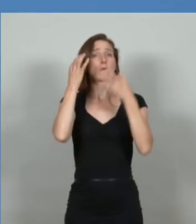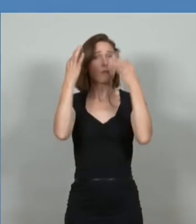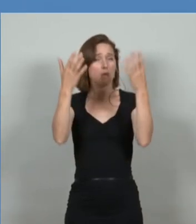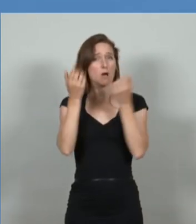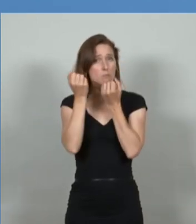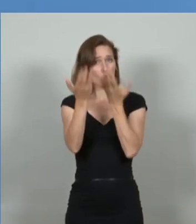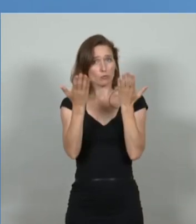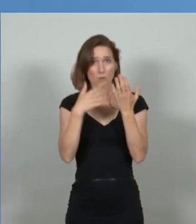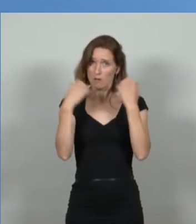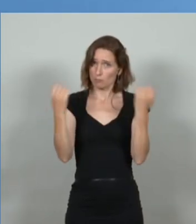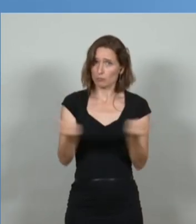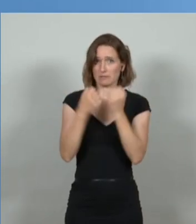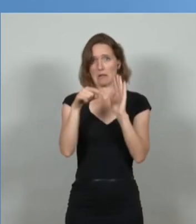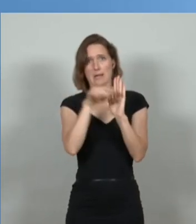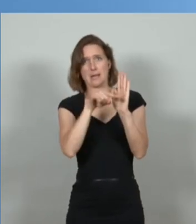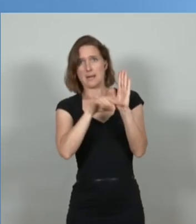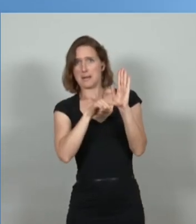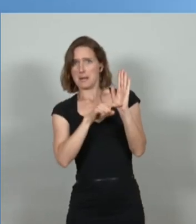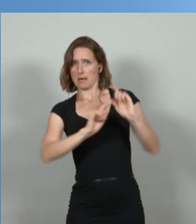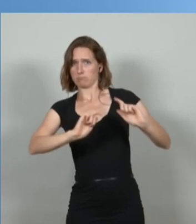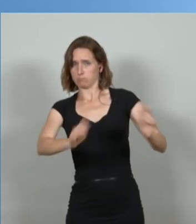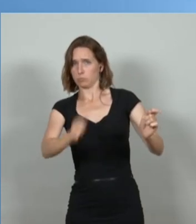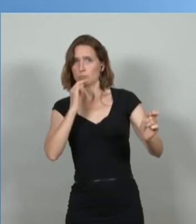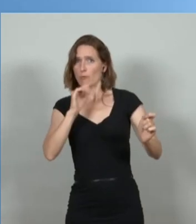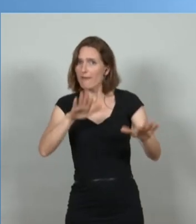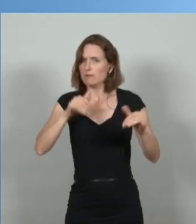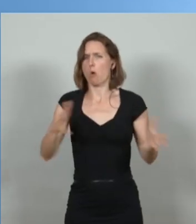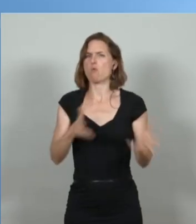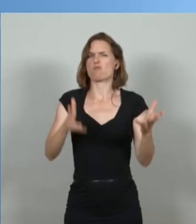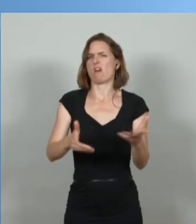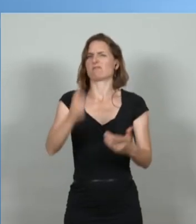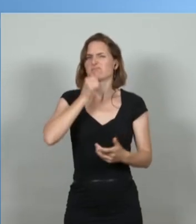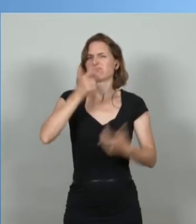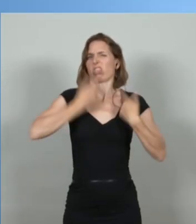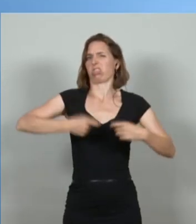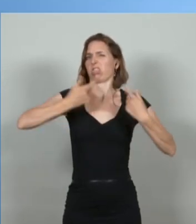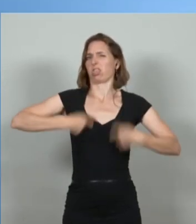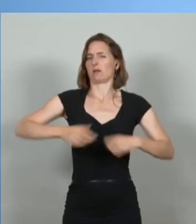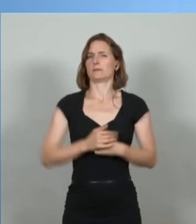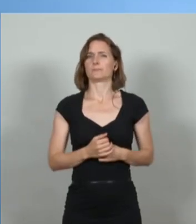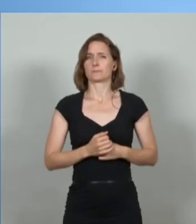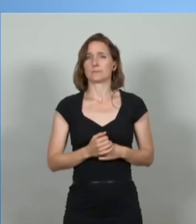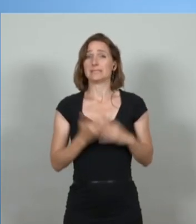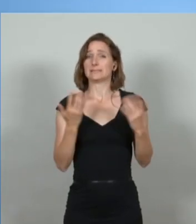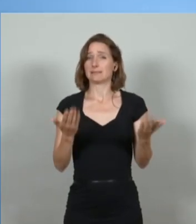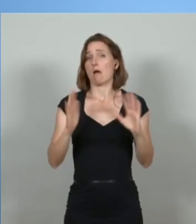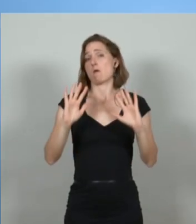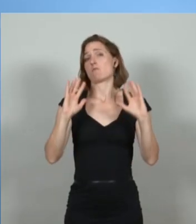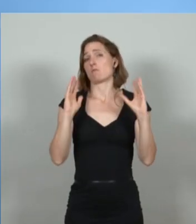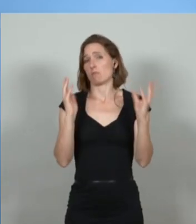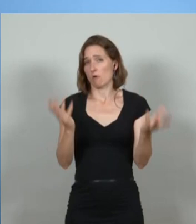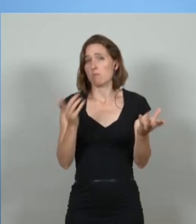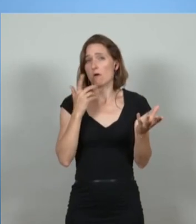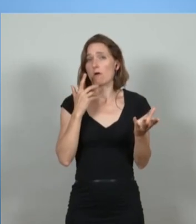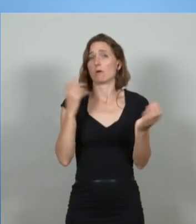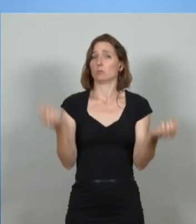la publicité pour réduire les incitations à la surconsommation et pour se faire interdire de manière efficace et opérante la